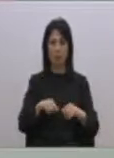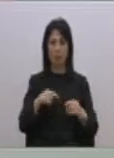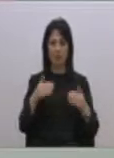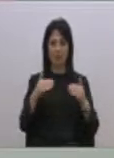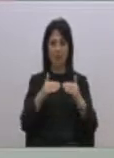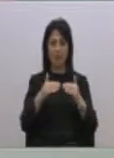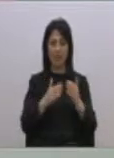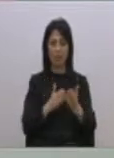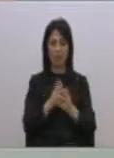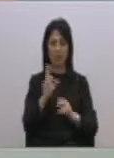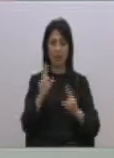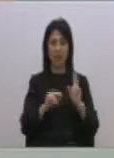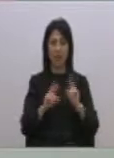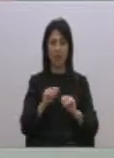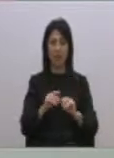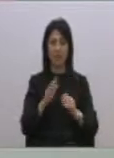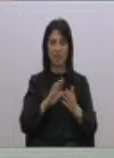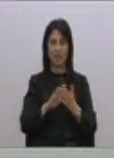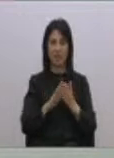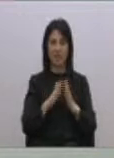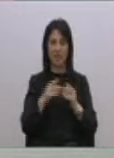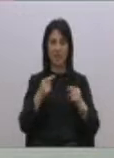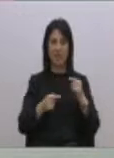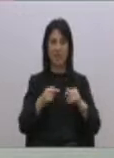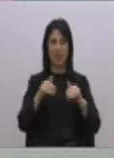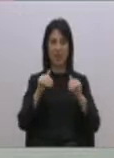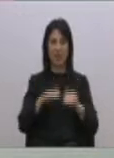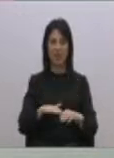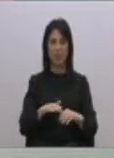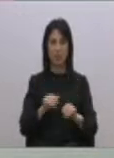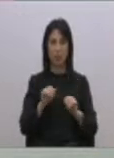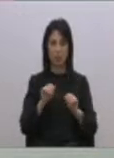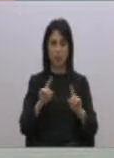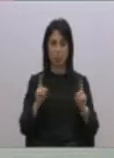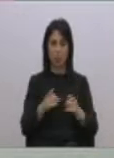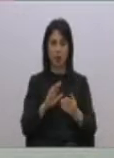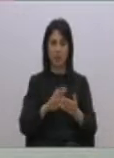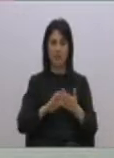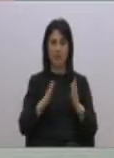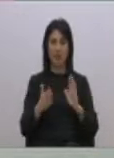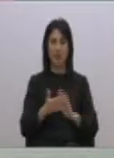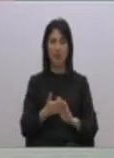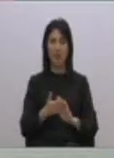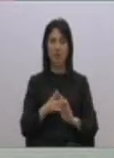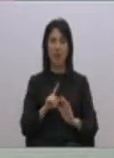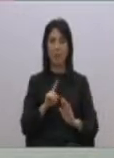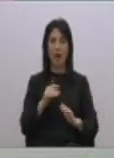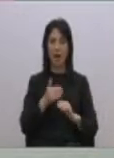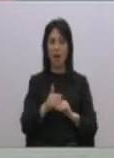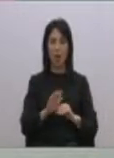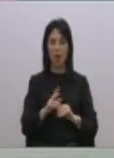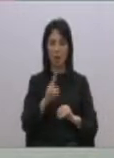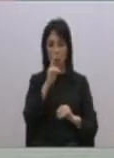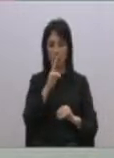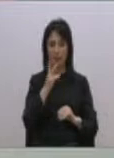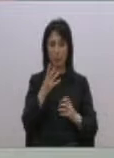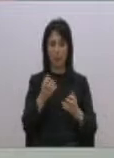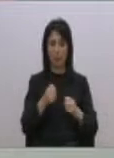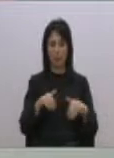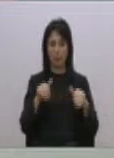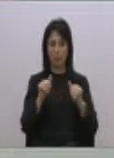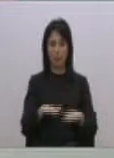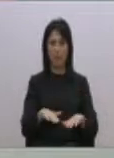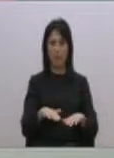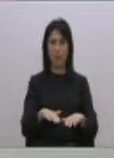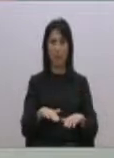Tanasorovis, Principis, Gatolis, Nevit, Davis, Gadasat, Spetat, Șezlevis, Dagora, Tumuhlis, Vadepši. Magram ara ubiane soritu sa unda migos